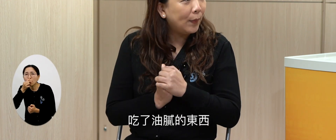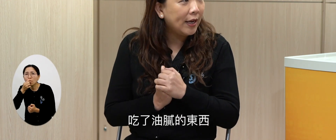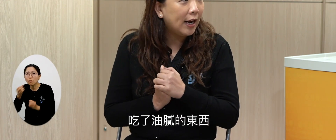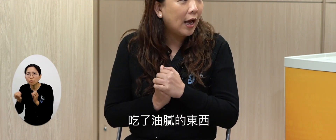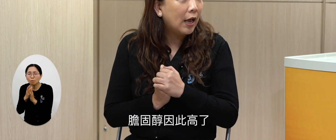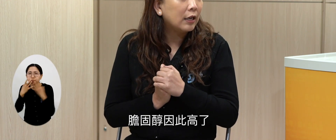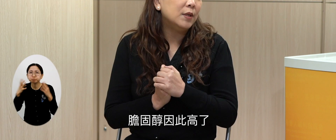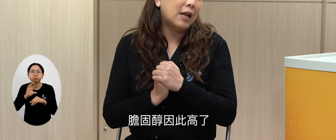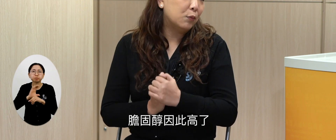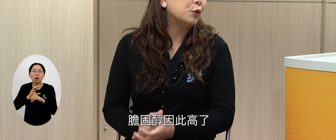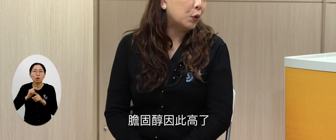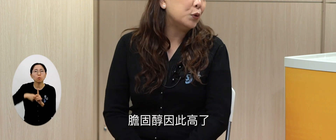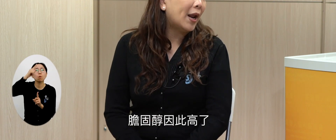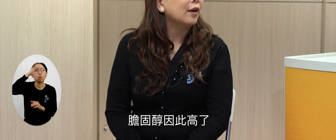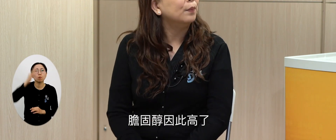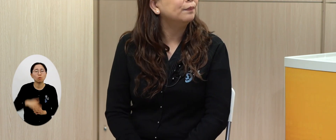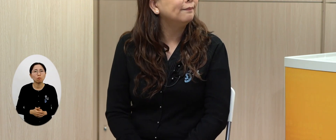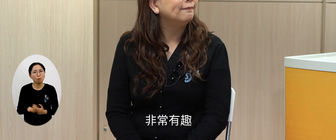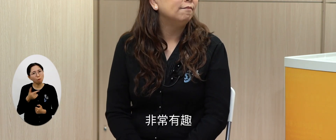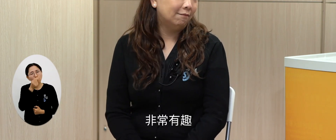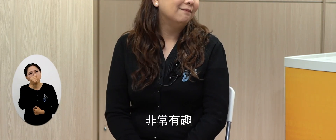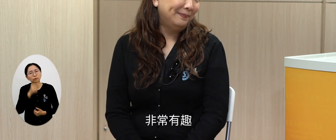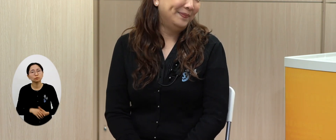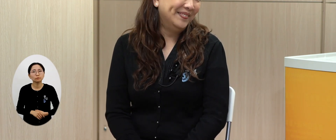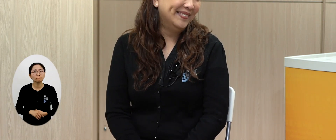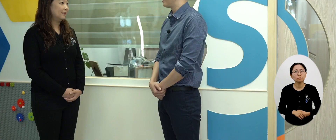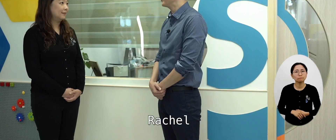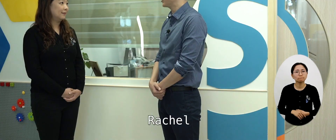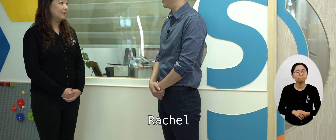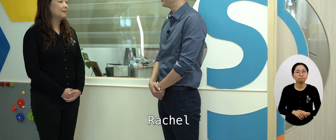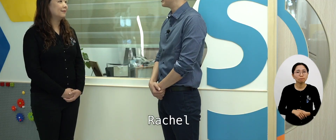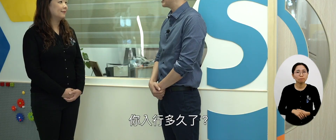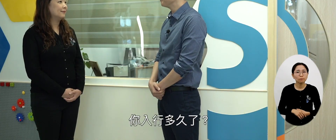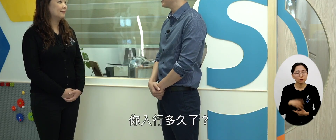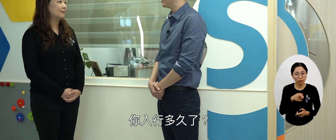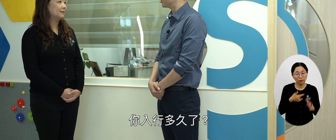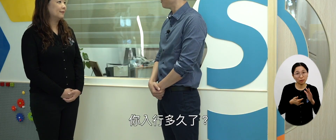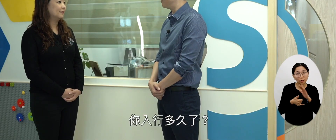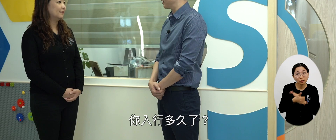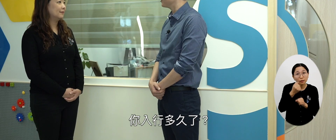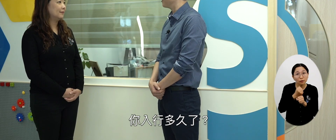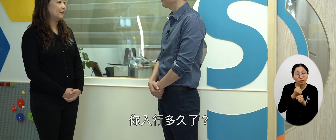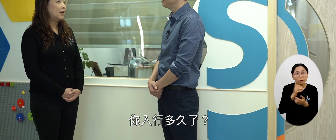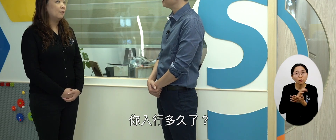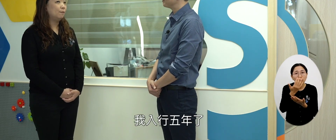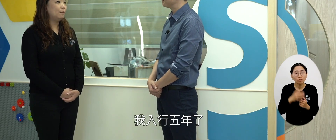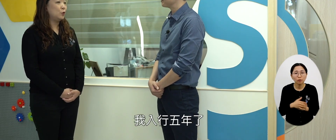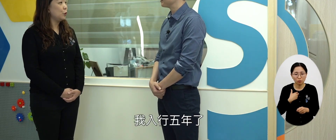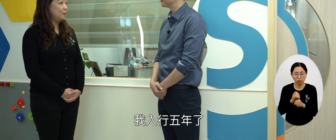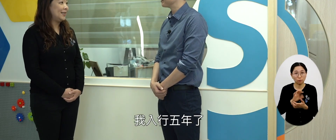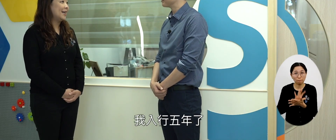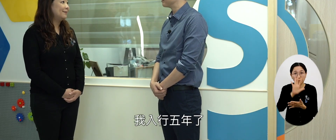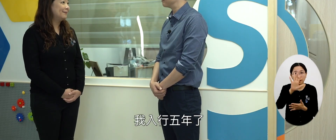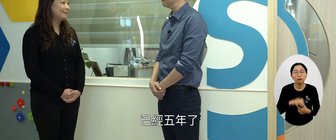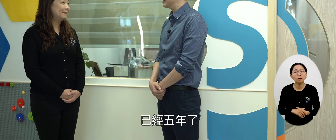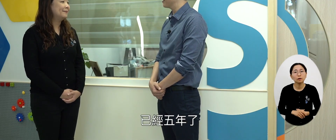太多油膩嘢啦。 啊， 咁就膽固醇高咗啦。咁 好，非常有意思。Rachel 啊。咁你入咗行幾耐咧？ 做